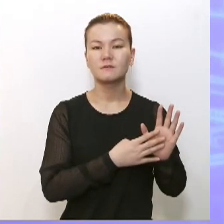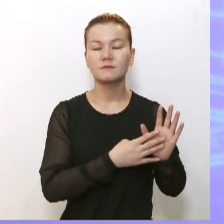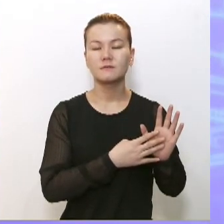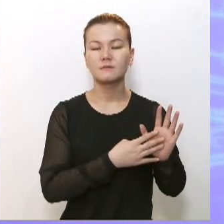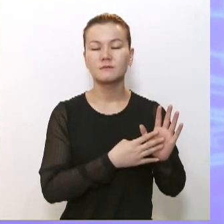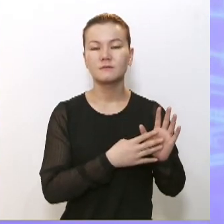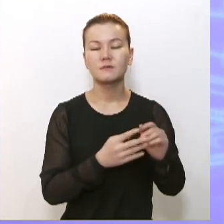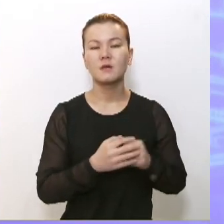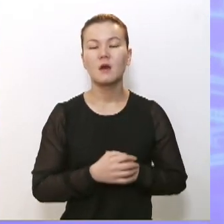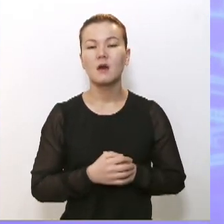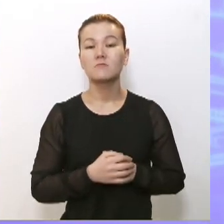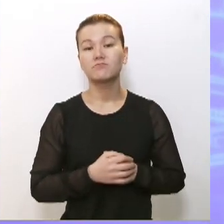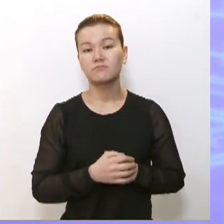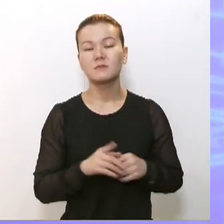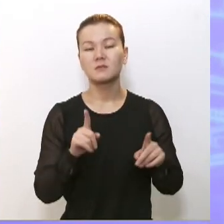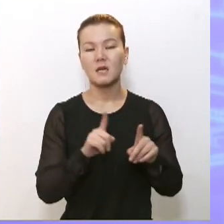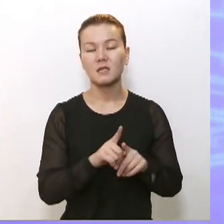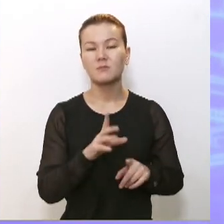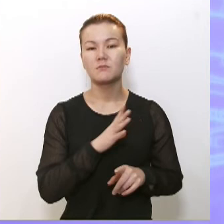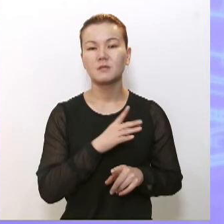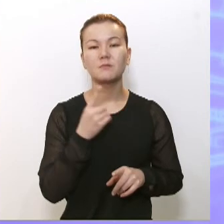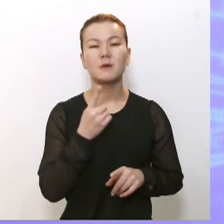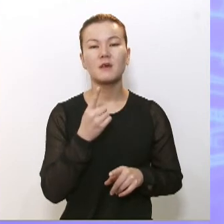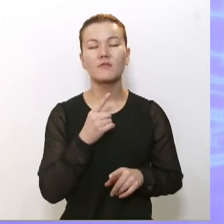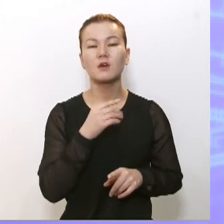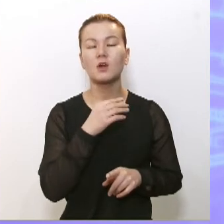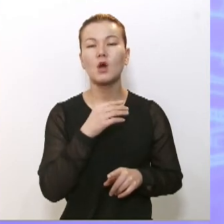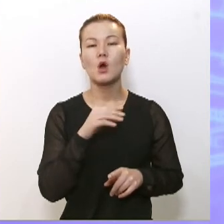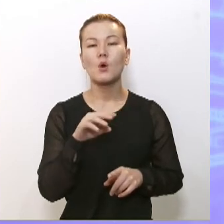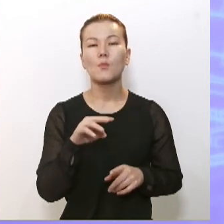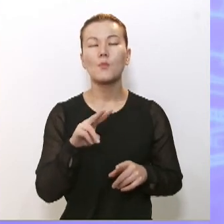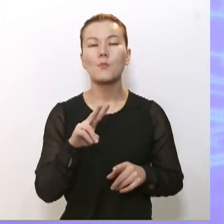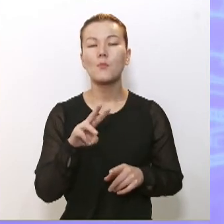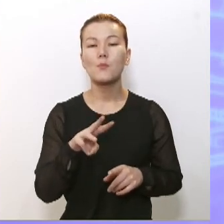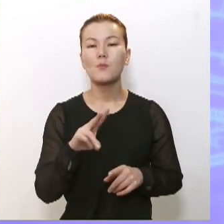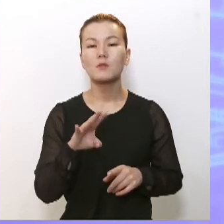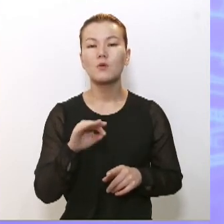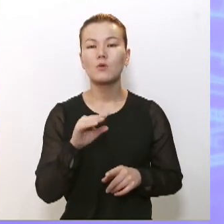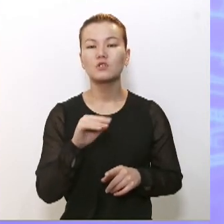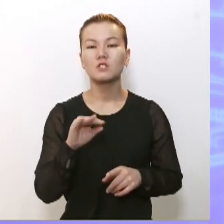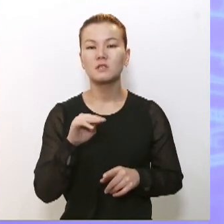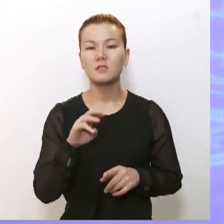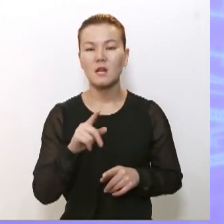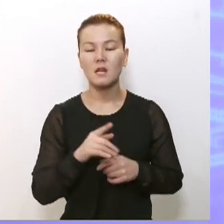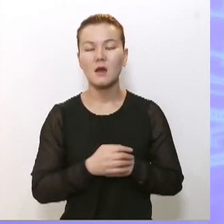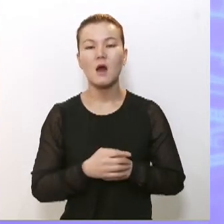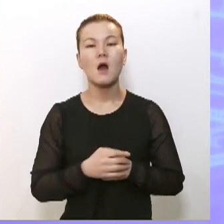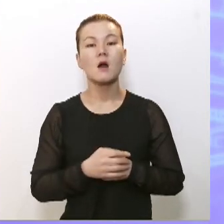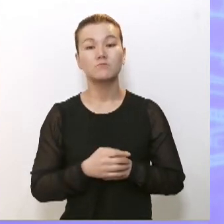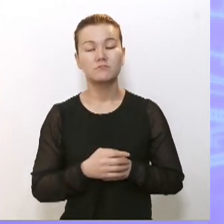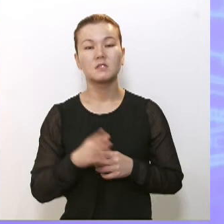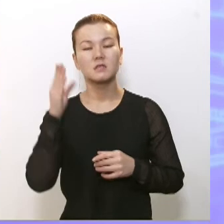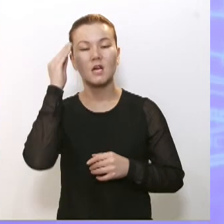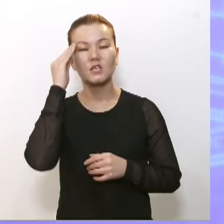именно таким был первый множитель а это значит что деление